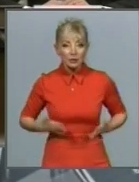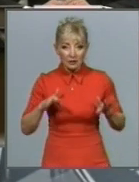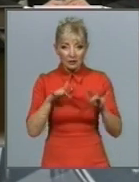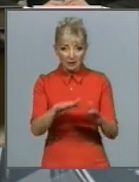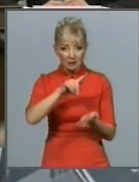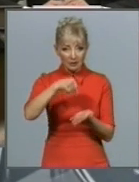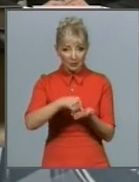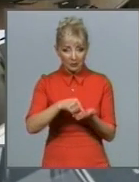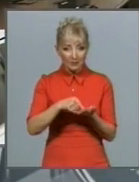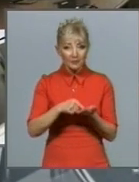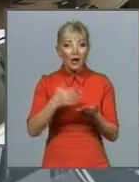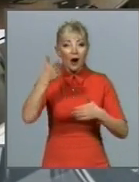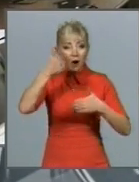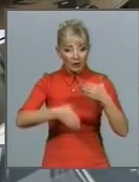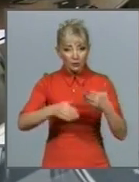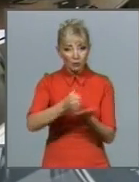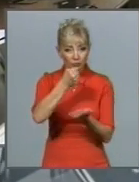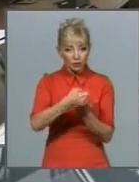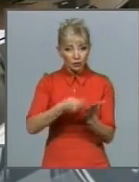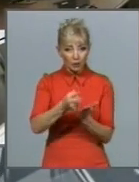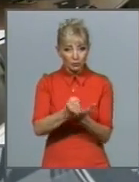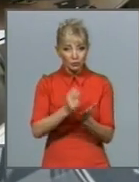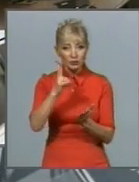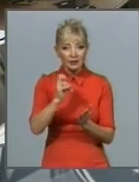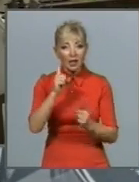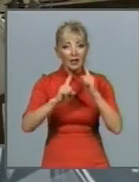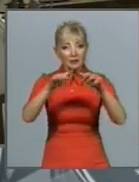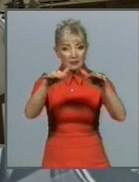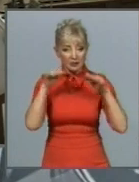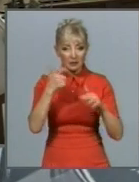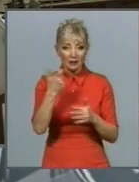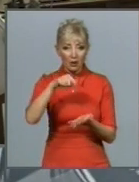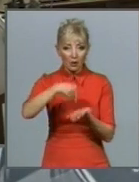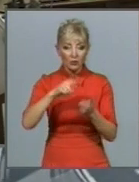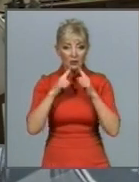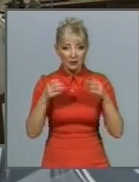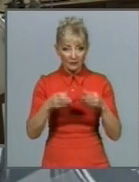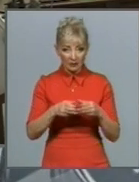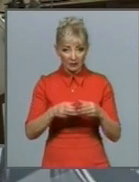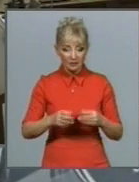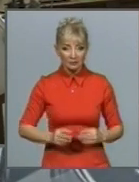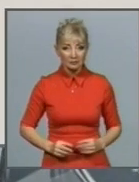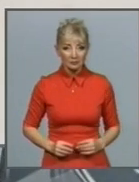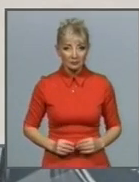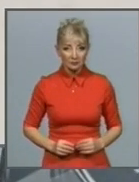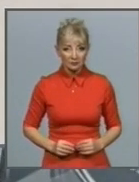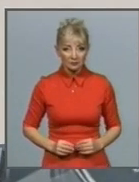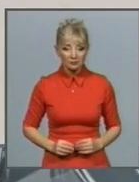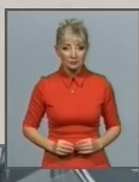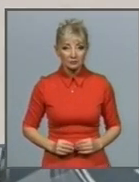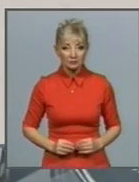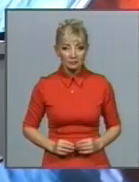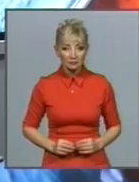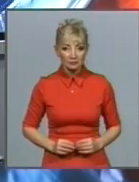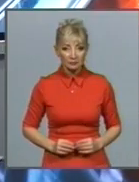міста. Остаточне ухвалення бюджету відбудеться на сесії Харківської міської ради. Марія Соловйова та Сергій Перець, Харківські Ізвістя.